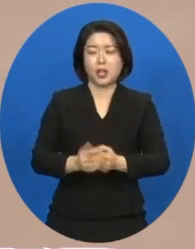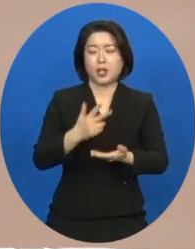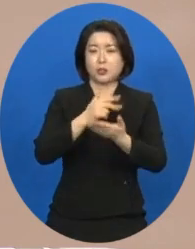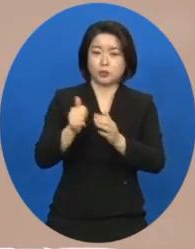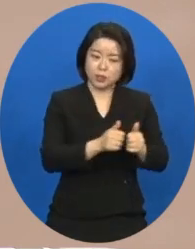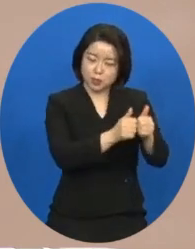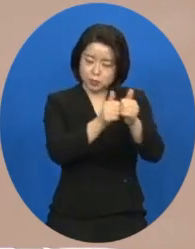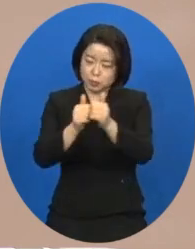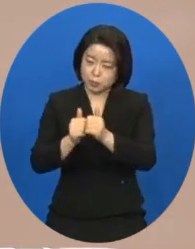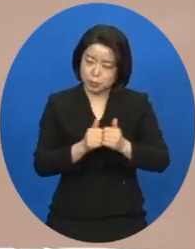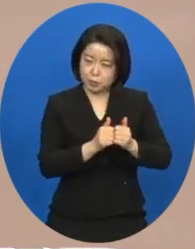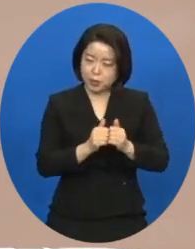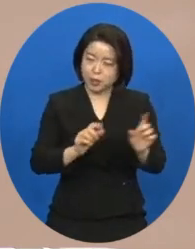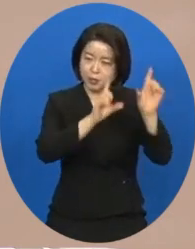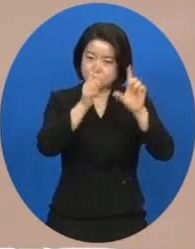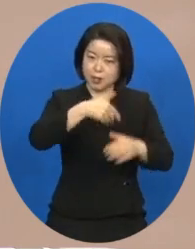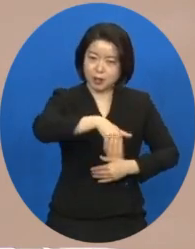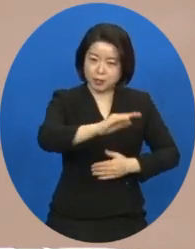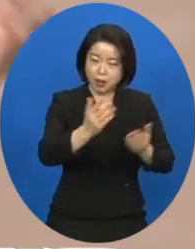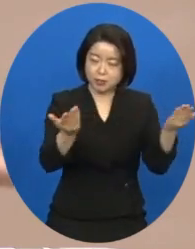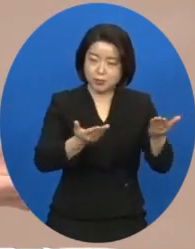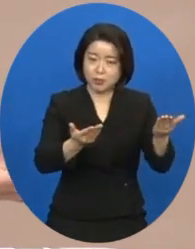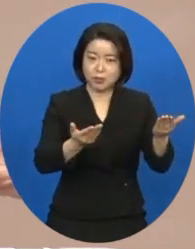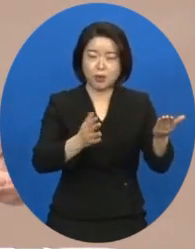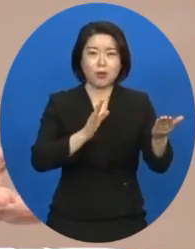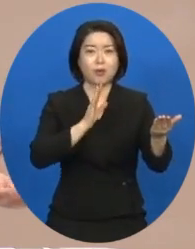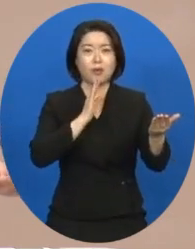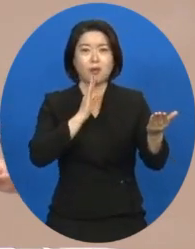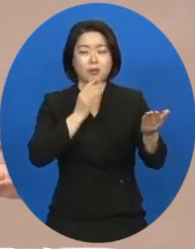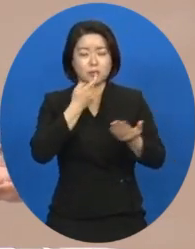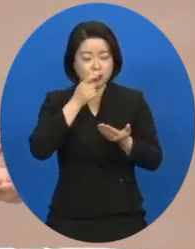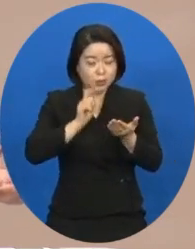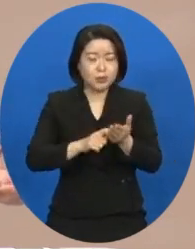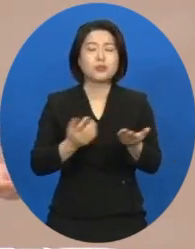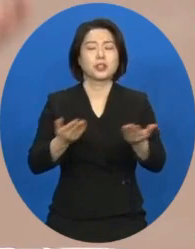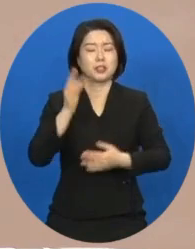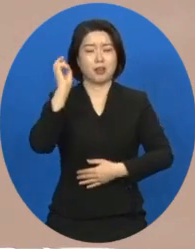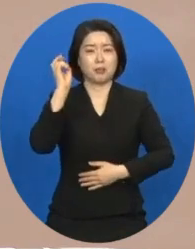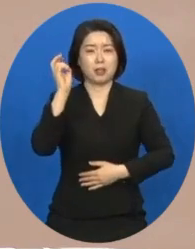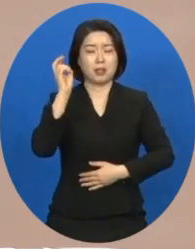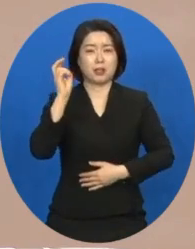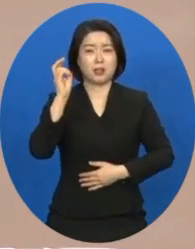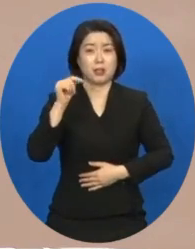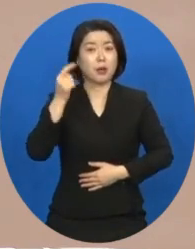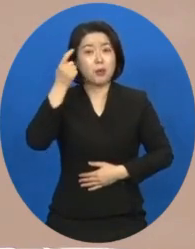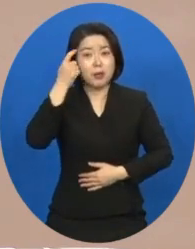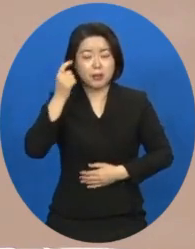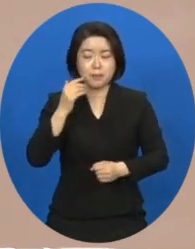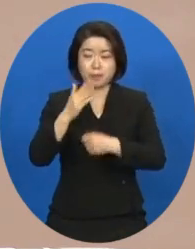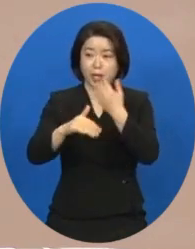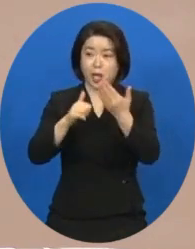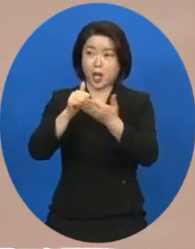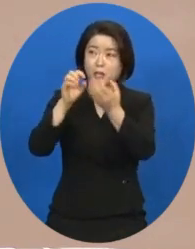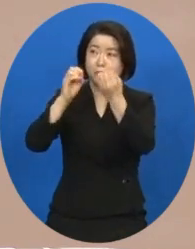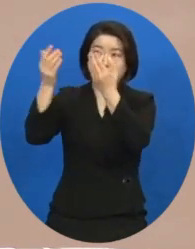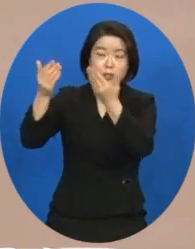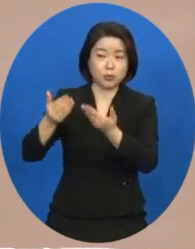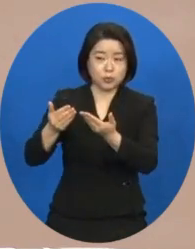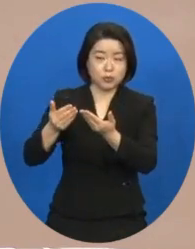삶을 살아가는 일은 사실 너무 쉬운 일이죠. 그건 하나님이 응답해 주실 차원이